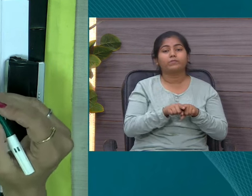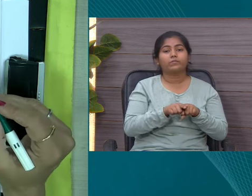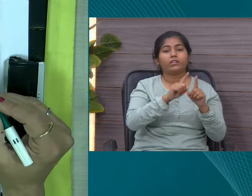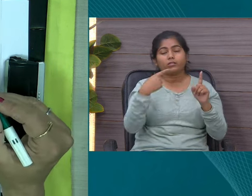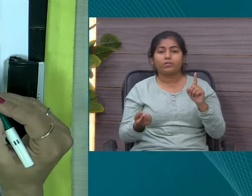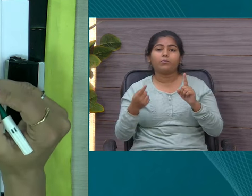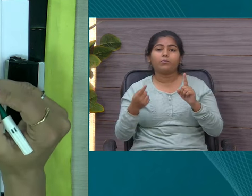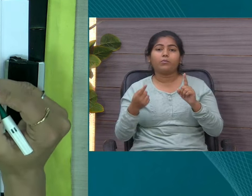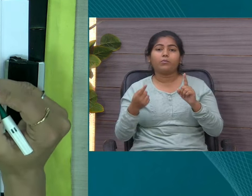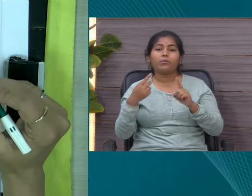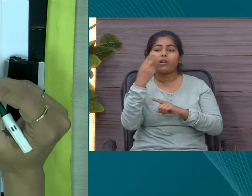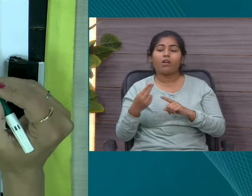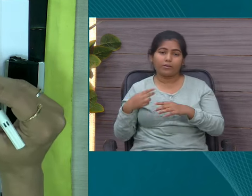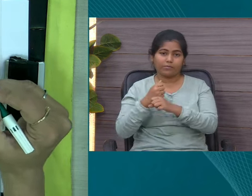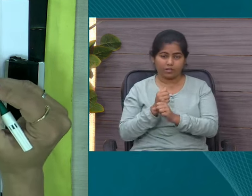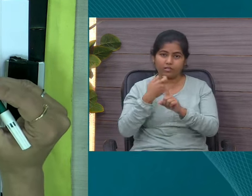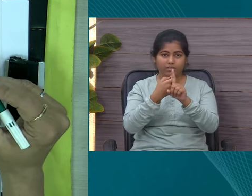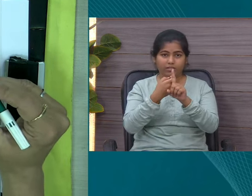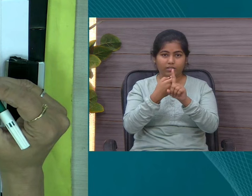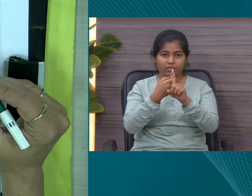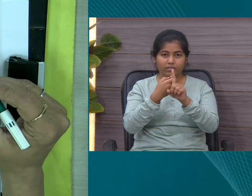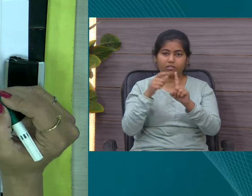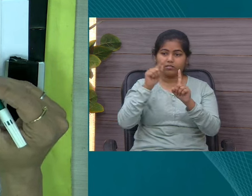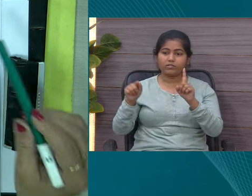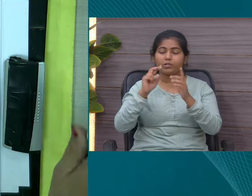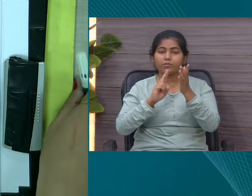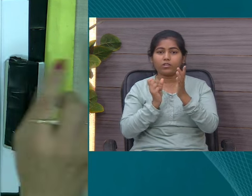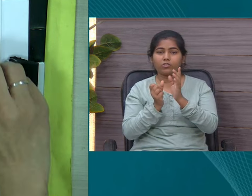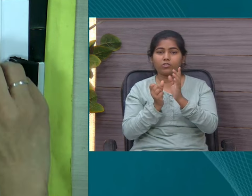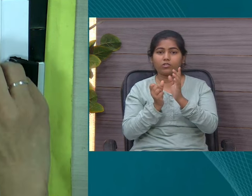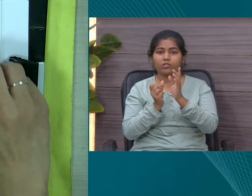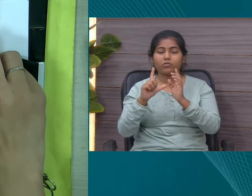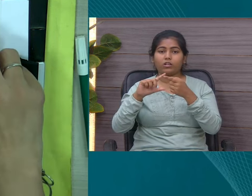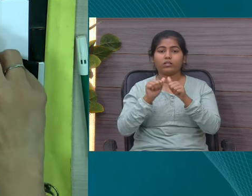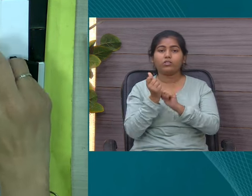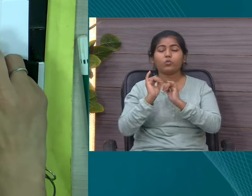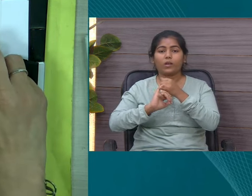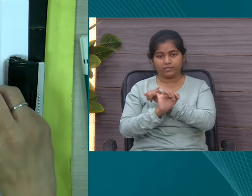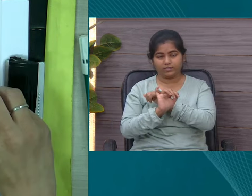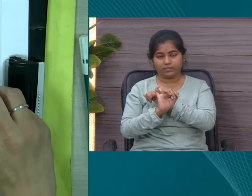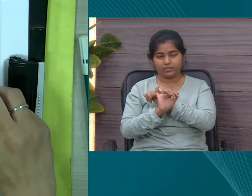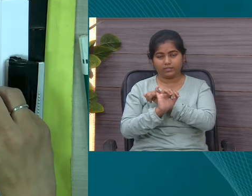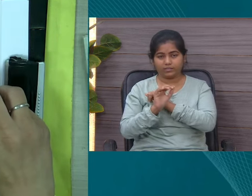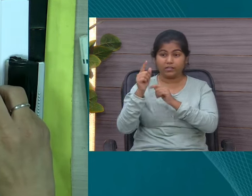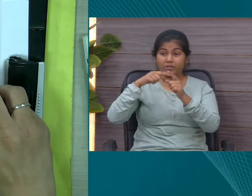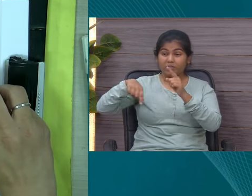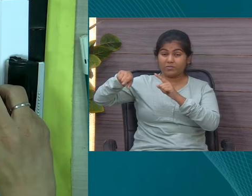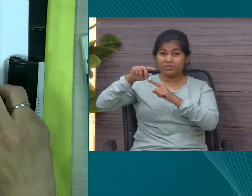यहाँ स्ट्रक्चर ड्रॉ किया हुआ, देखिए के शेल था नीचे, बीच में न्यूक्लियस है, यहाँ पर एक शेल है के, एक इलेक्ट्रॉन है,